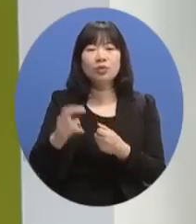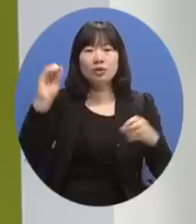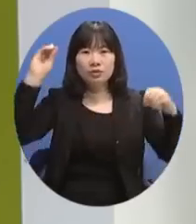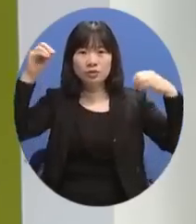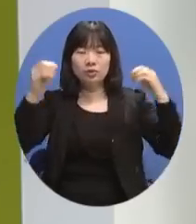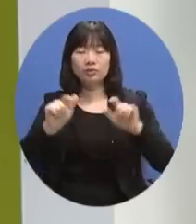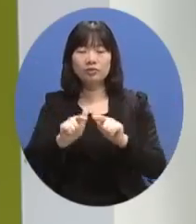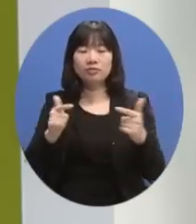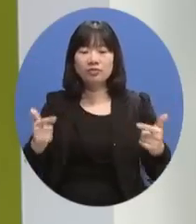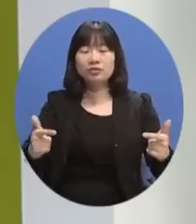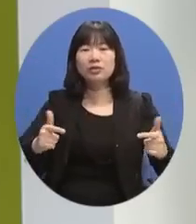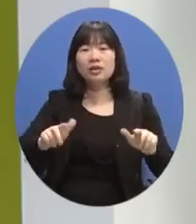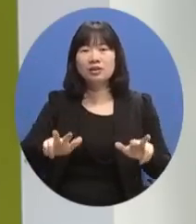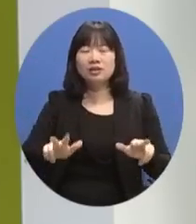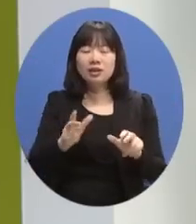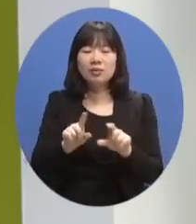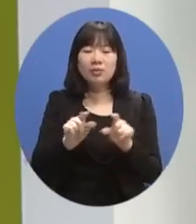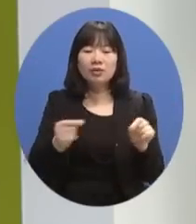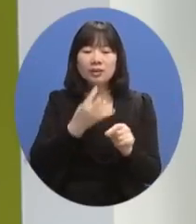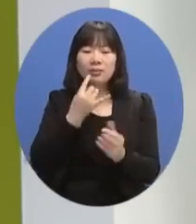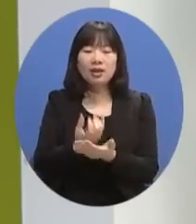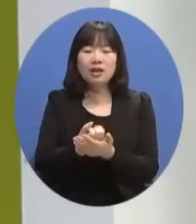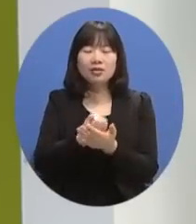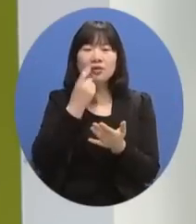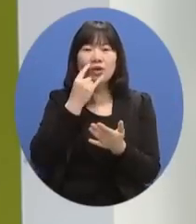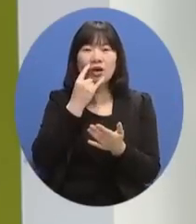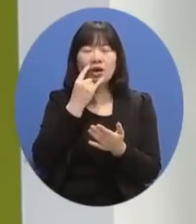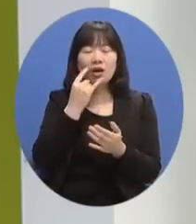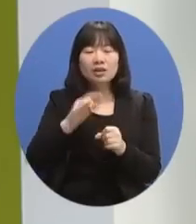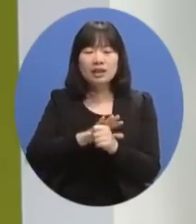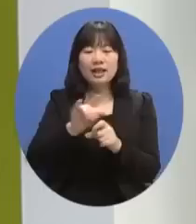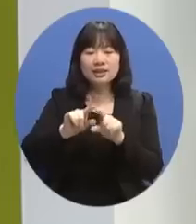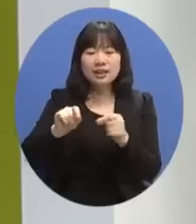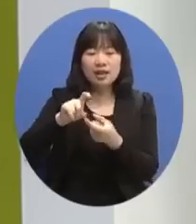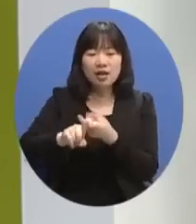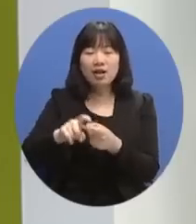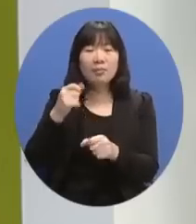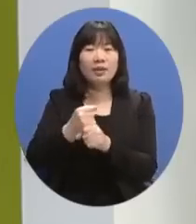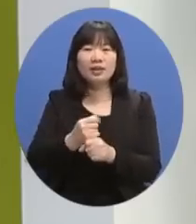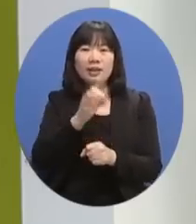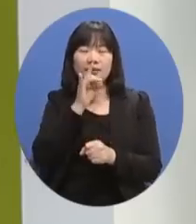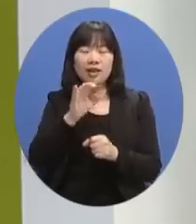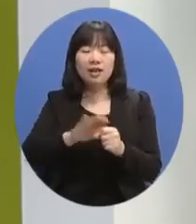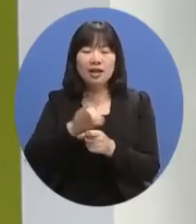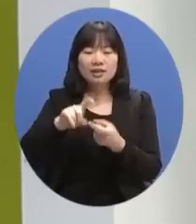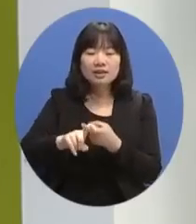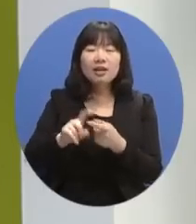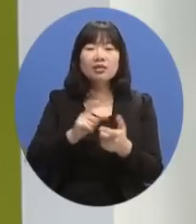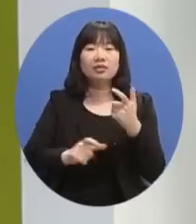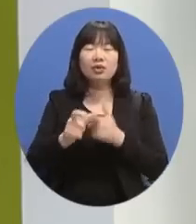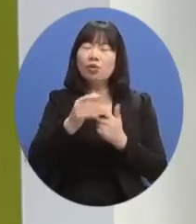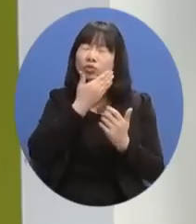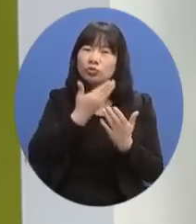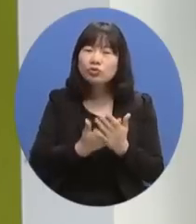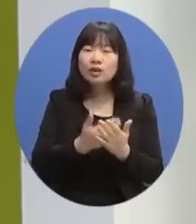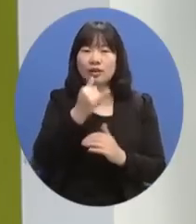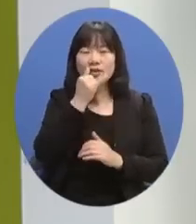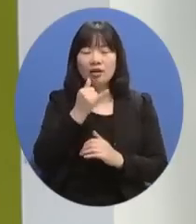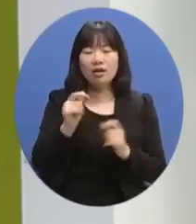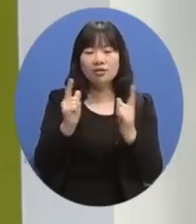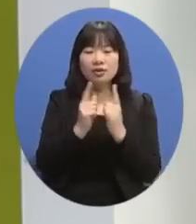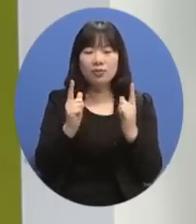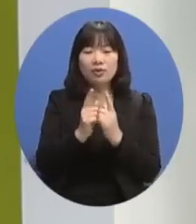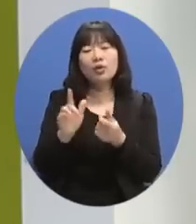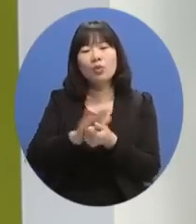동물도 먹이만 갖고는 애착 형성이 안 되고 애착 형성에 보다 중요한 거는